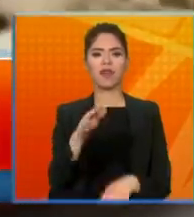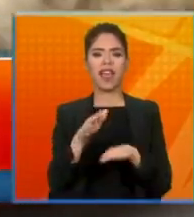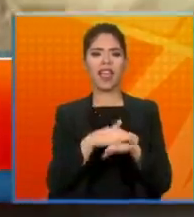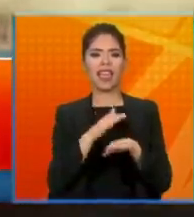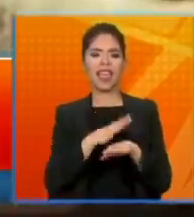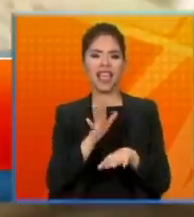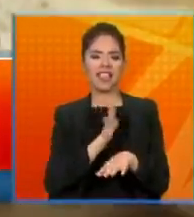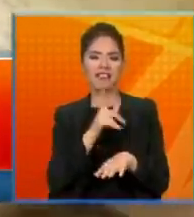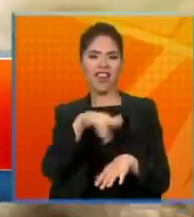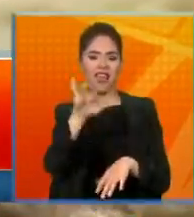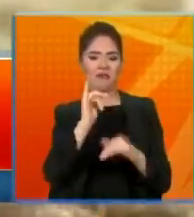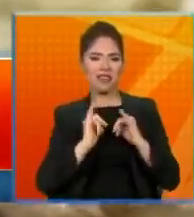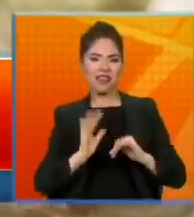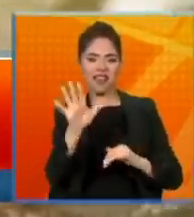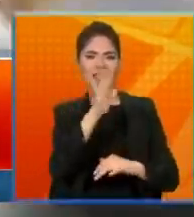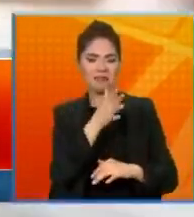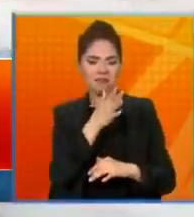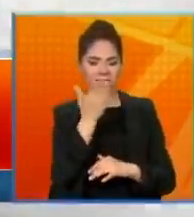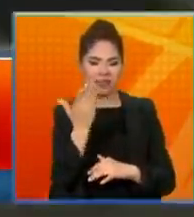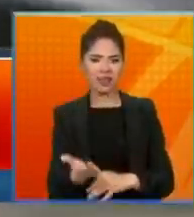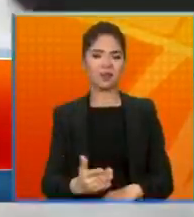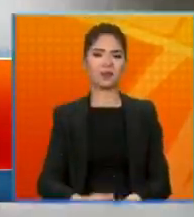Miskinlikleriyle meşhur kedilerden biri geliyor şimdi.